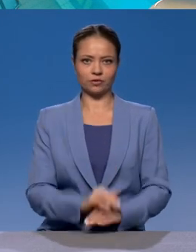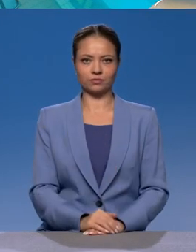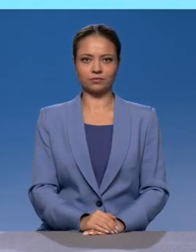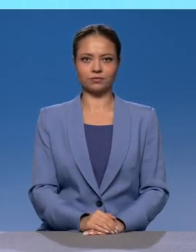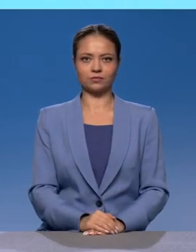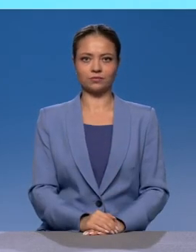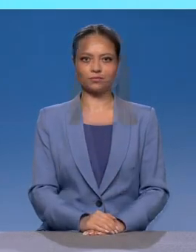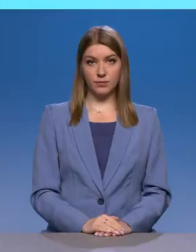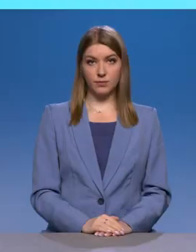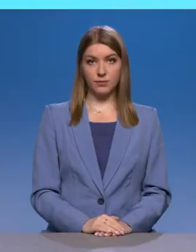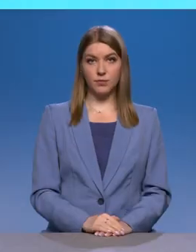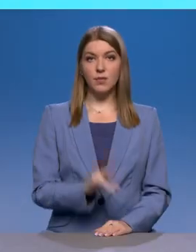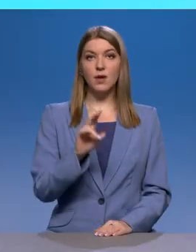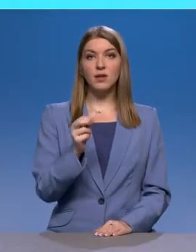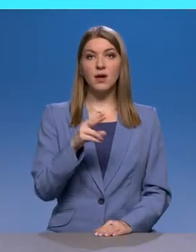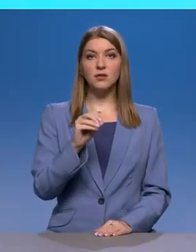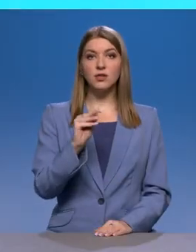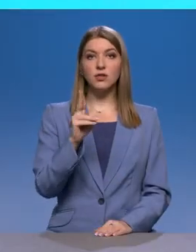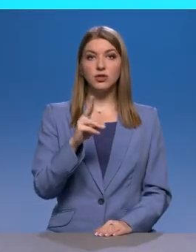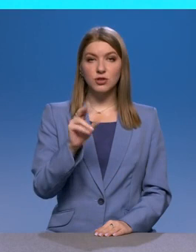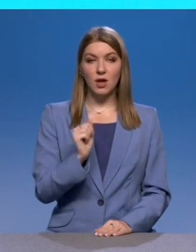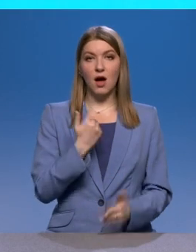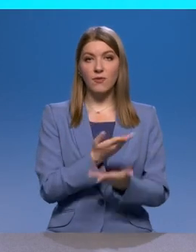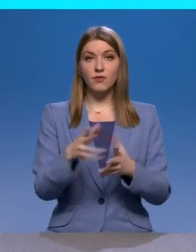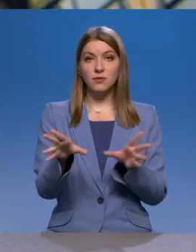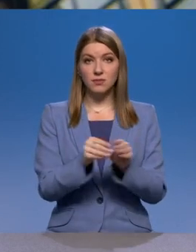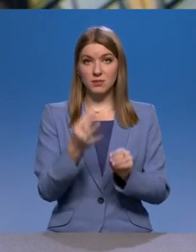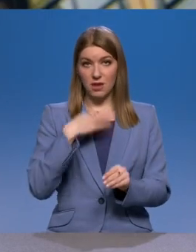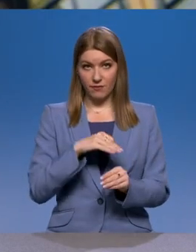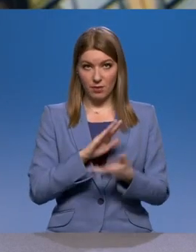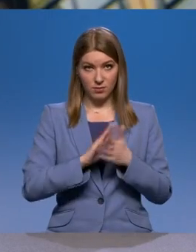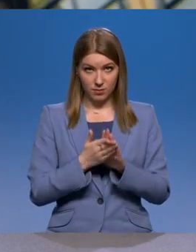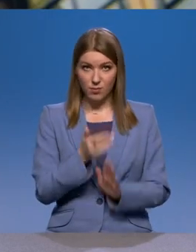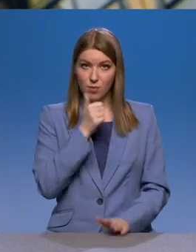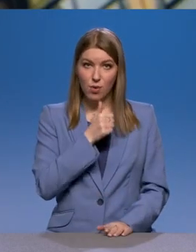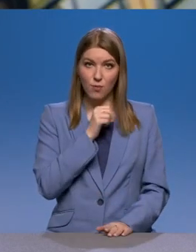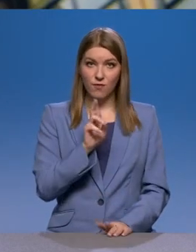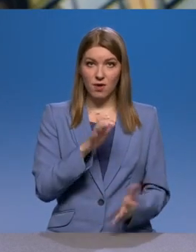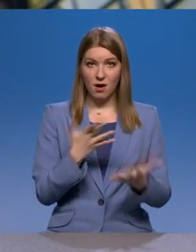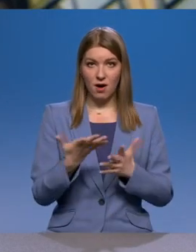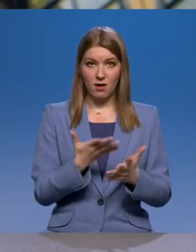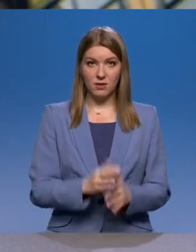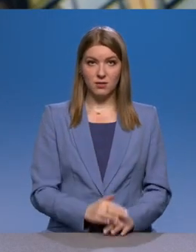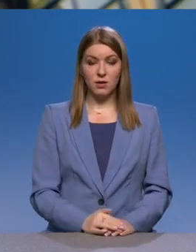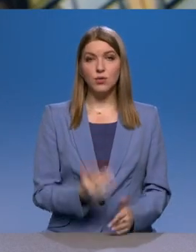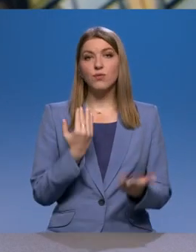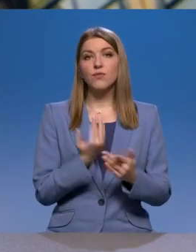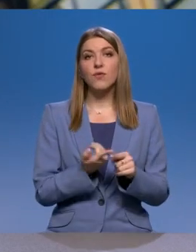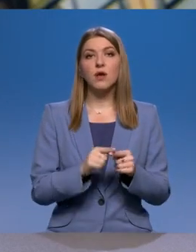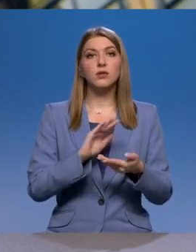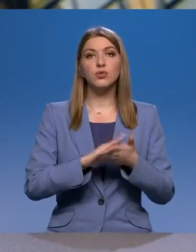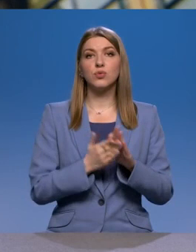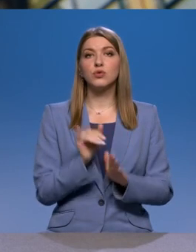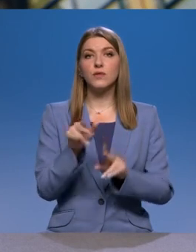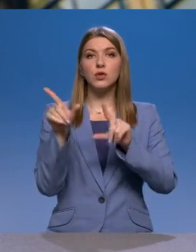не пробовали договориться, чтобы все-таки как-то... Ну, в этой ситуации, конечно, никаких у вас не будет льгот в этой ситуации, потому что с вами